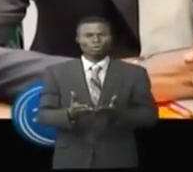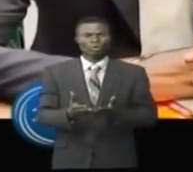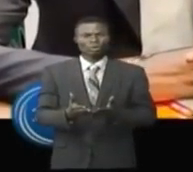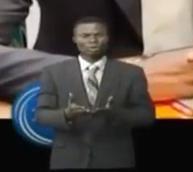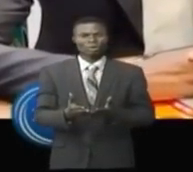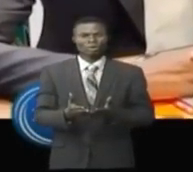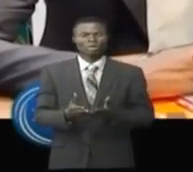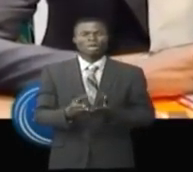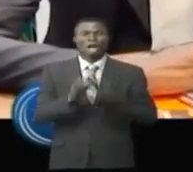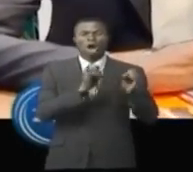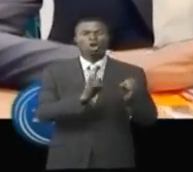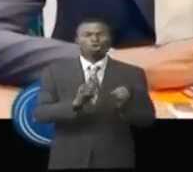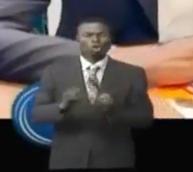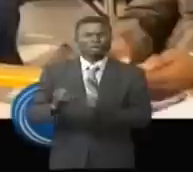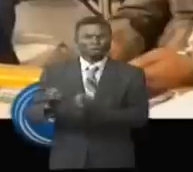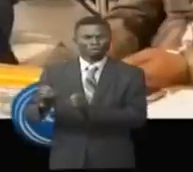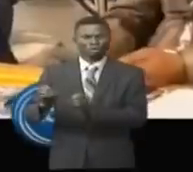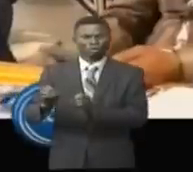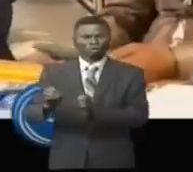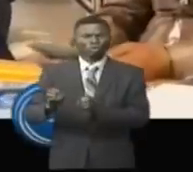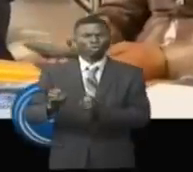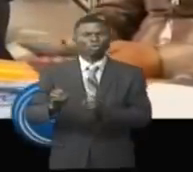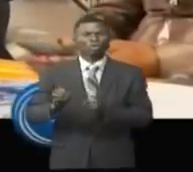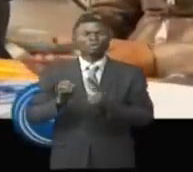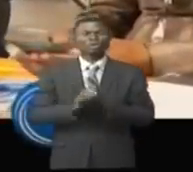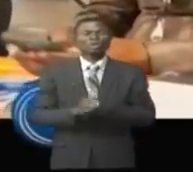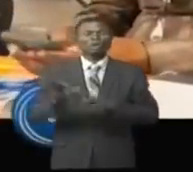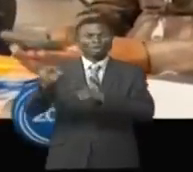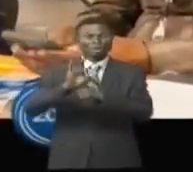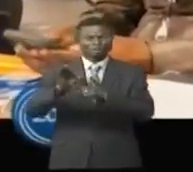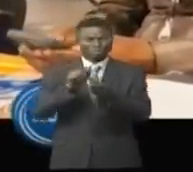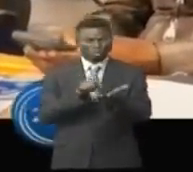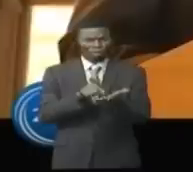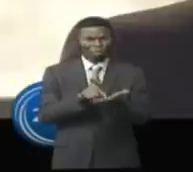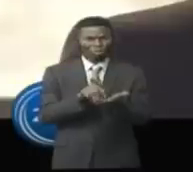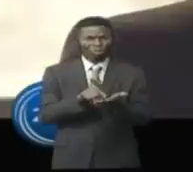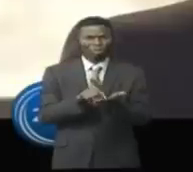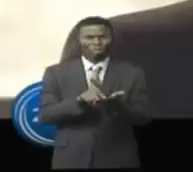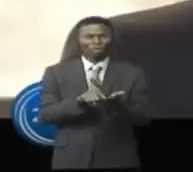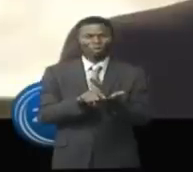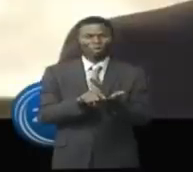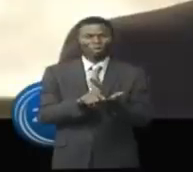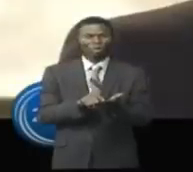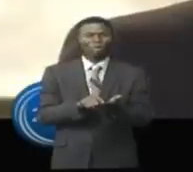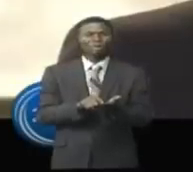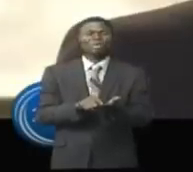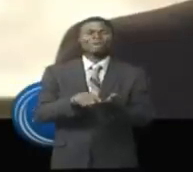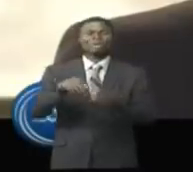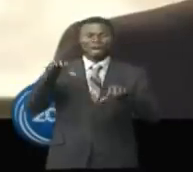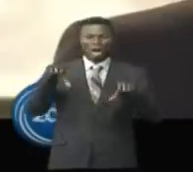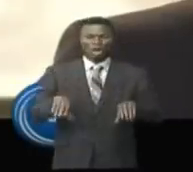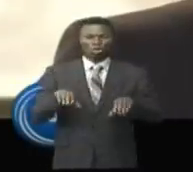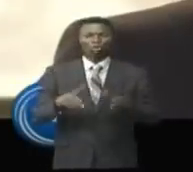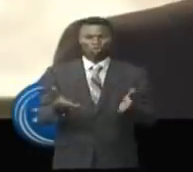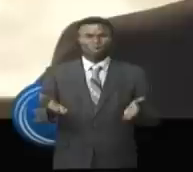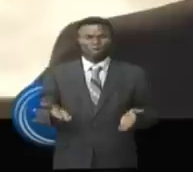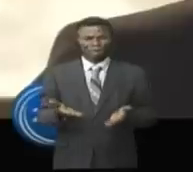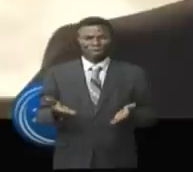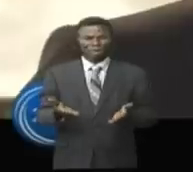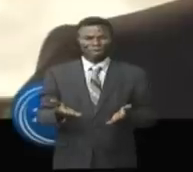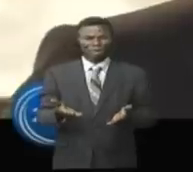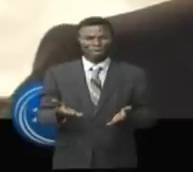La tenue de cette session sur la terre congolaise est